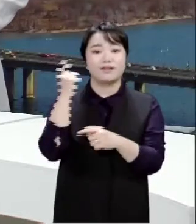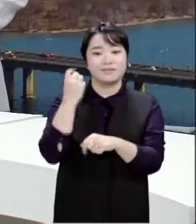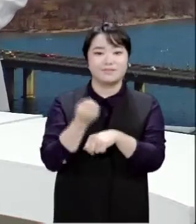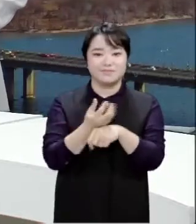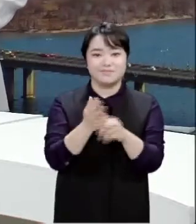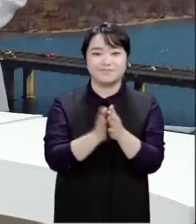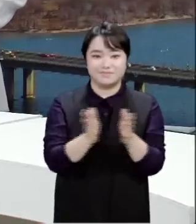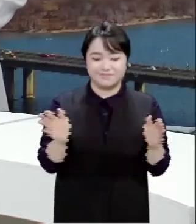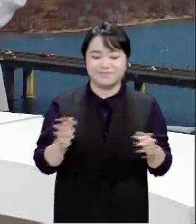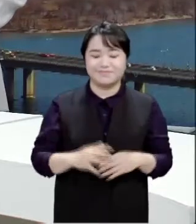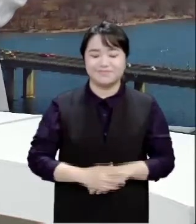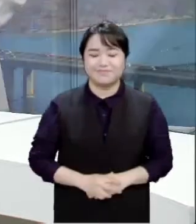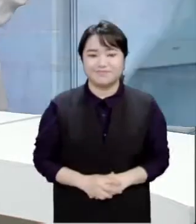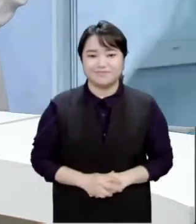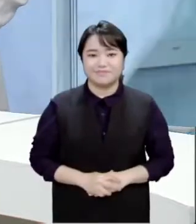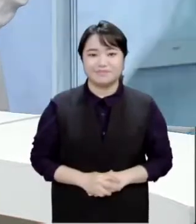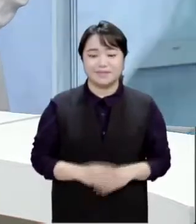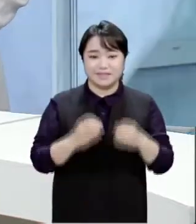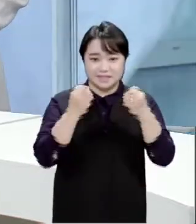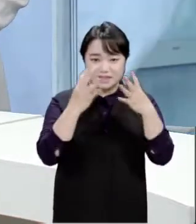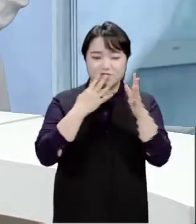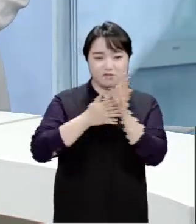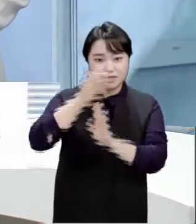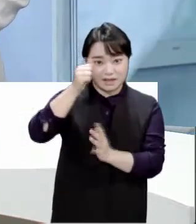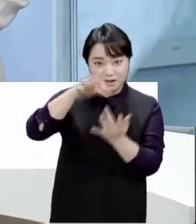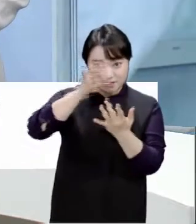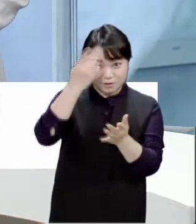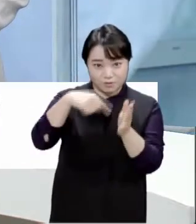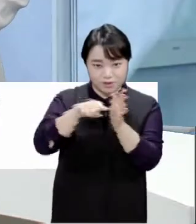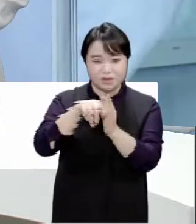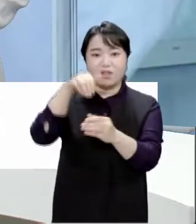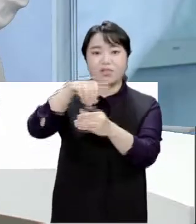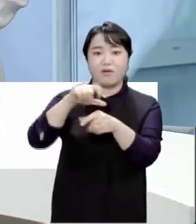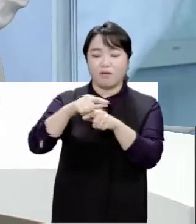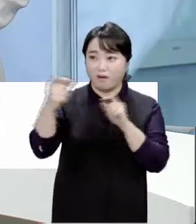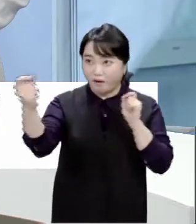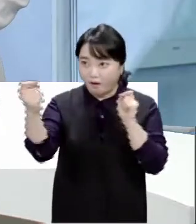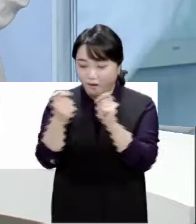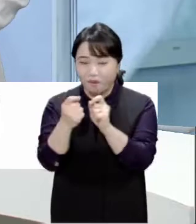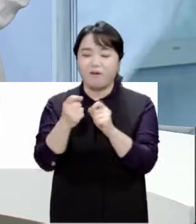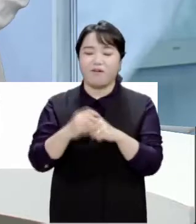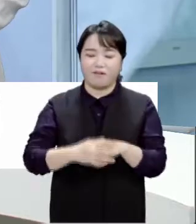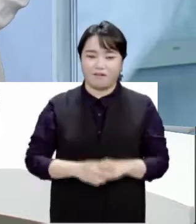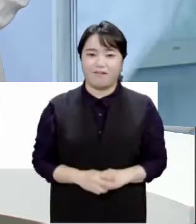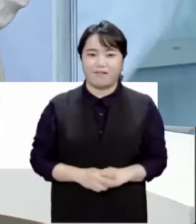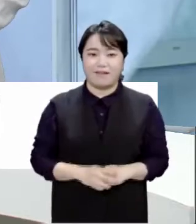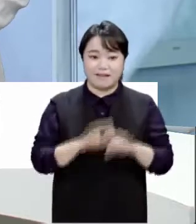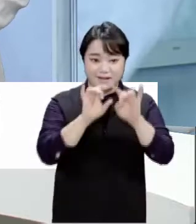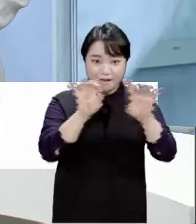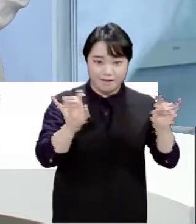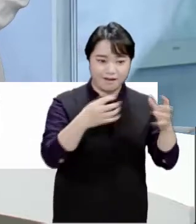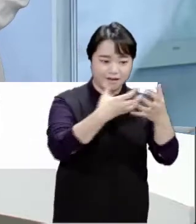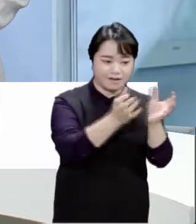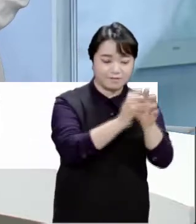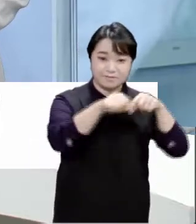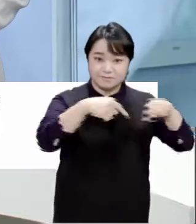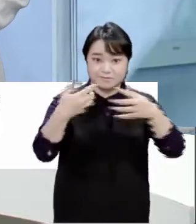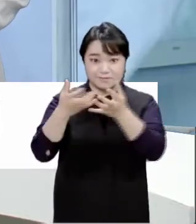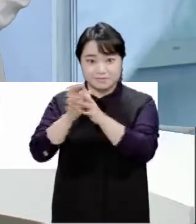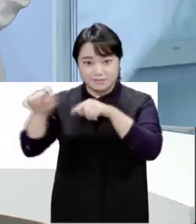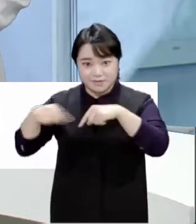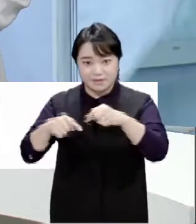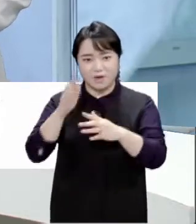소식부터 전해드리겠습니다. 새 서울시장을 뽑는 보궐선거가 이제 한 달도 채 남지 않았습니다. 각 정당별 후보들은